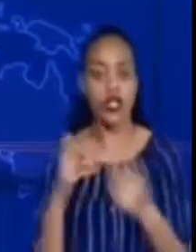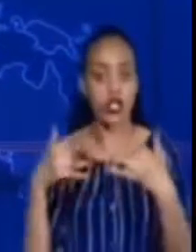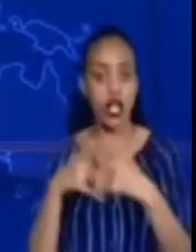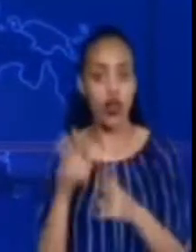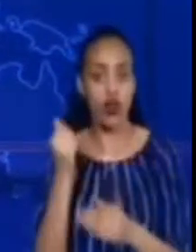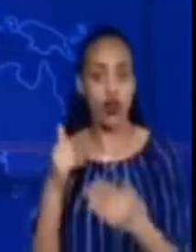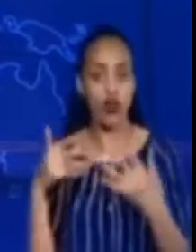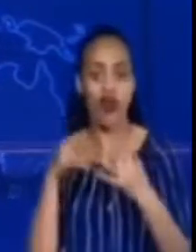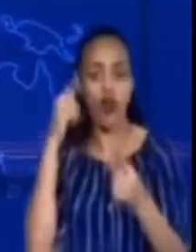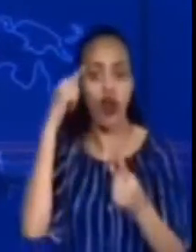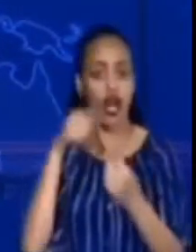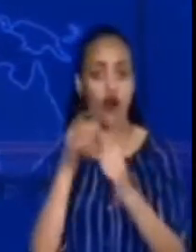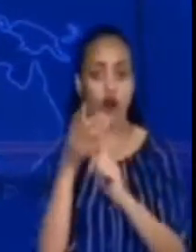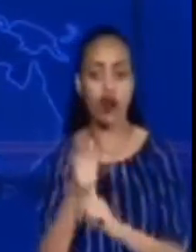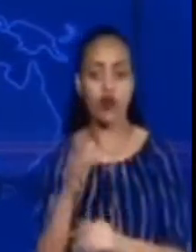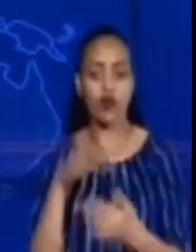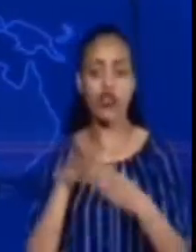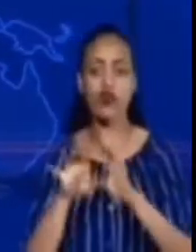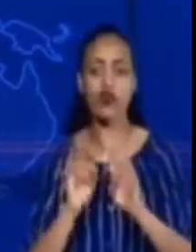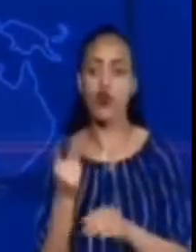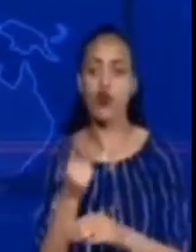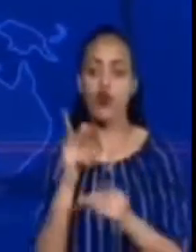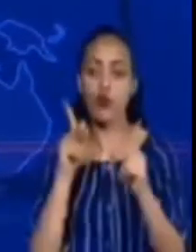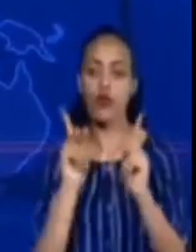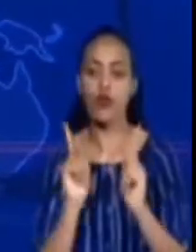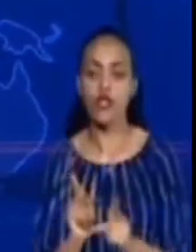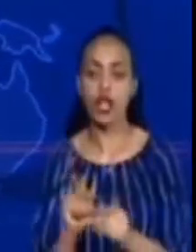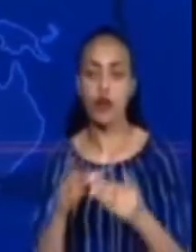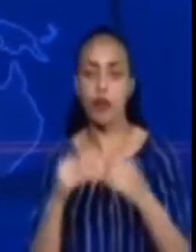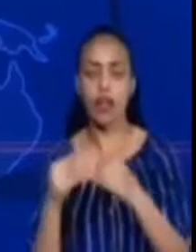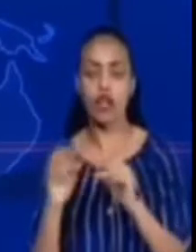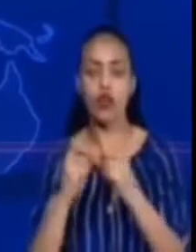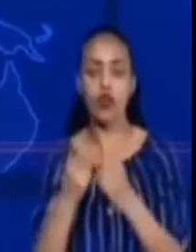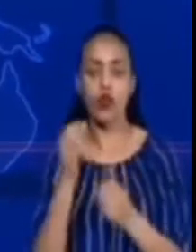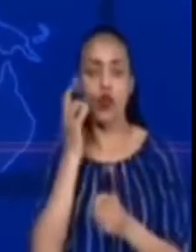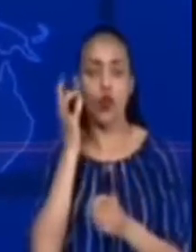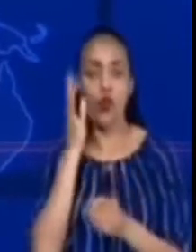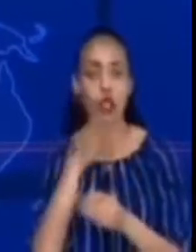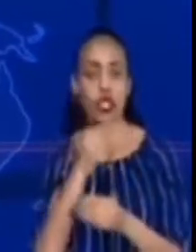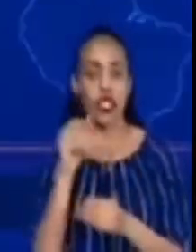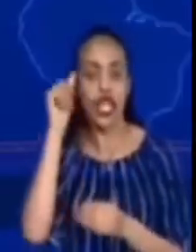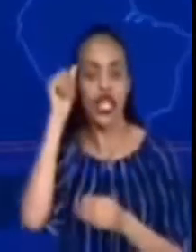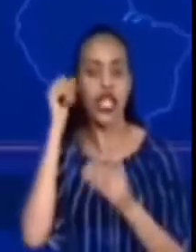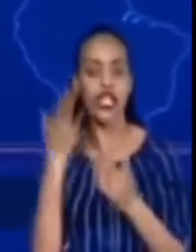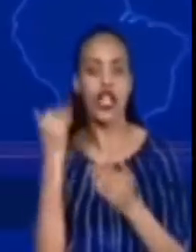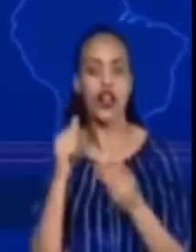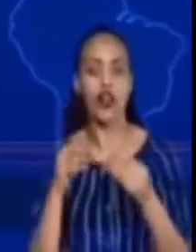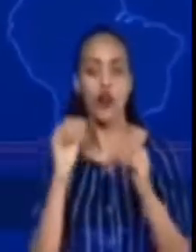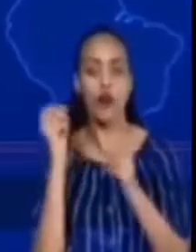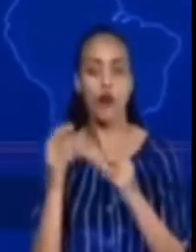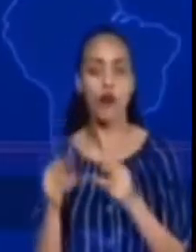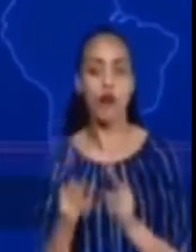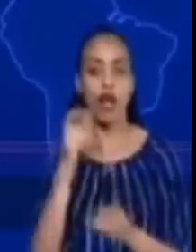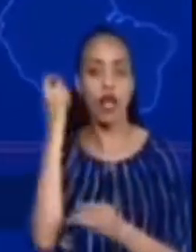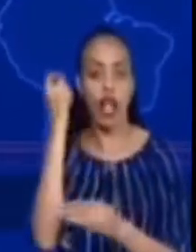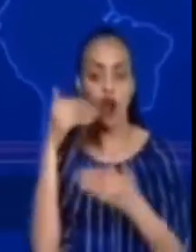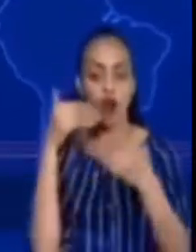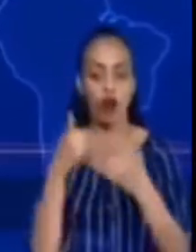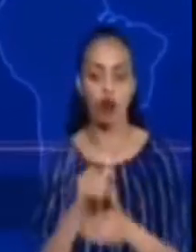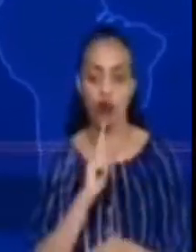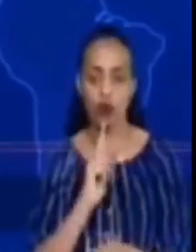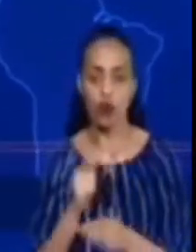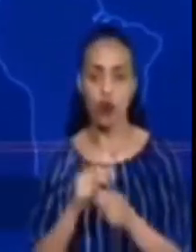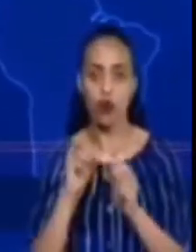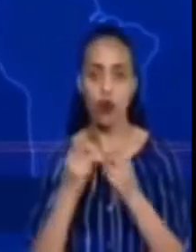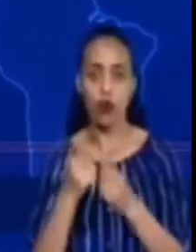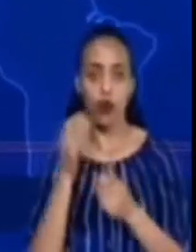ኡስታዛችንን ታሪካችን ተራራችን ዕውቀታችን ፍቅራችን አጥንታችን ደማችን